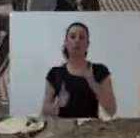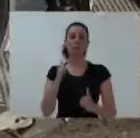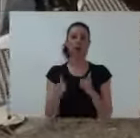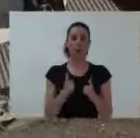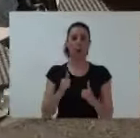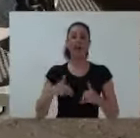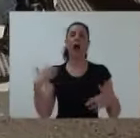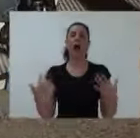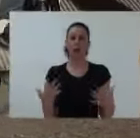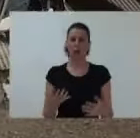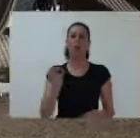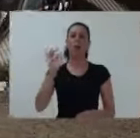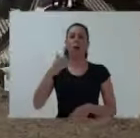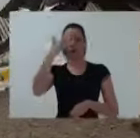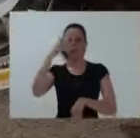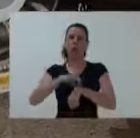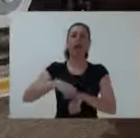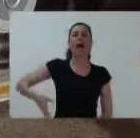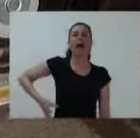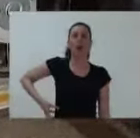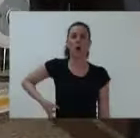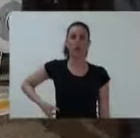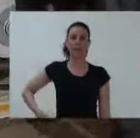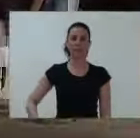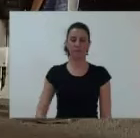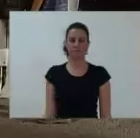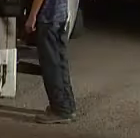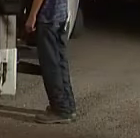المعوقين حركياً وبعد مرض الكلي